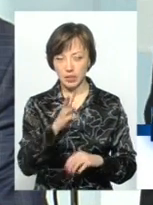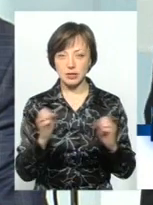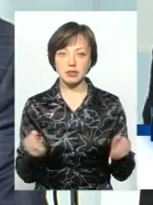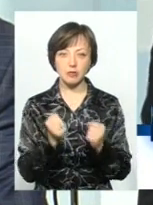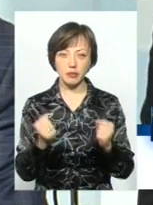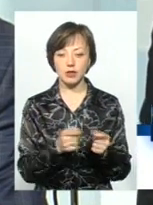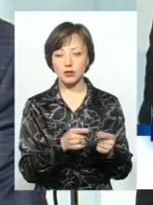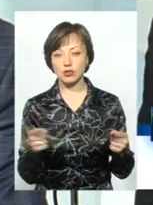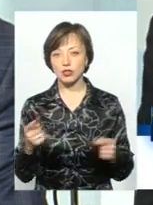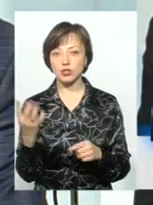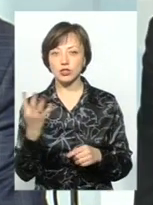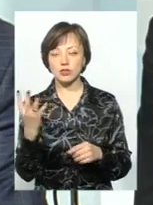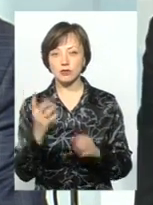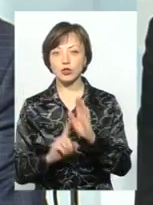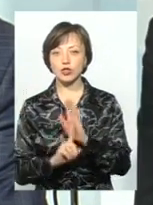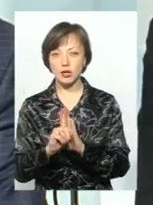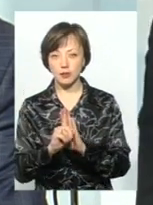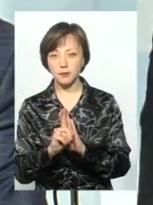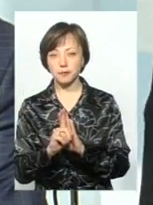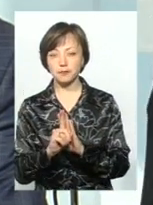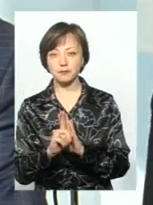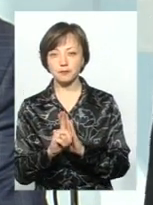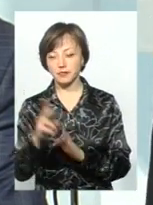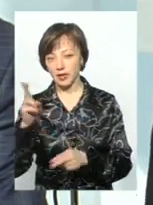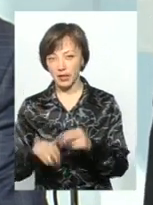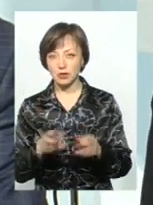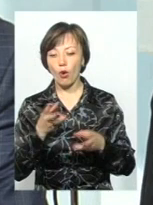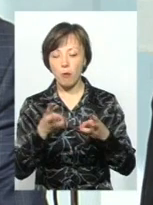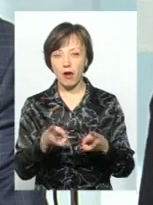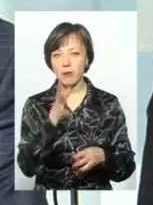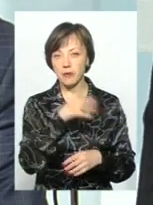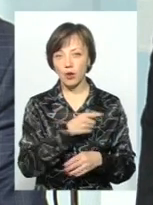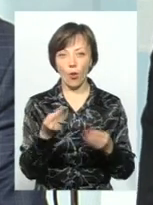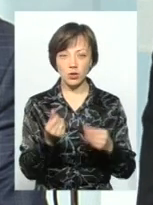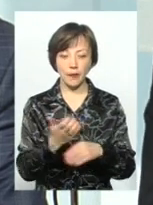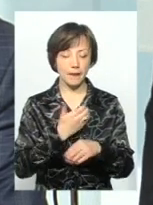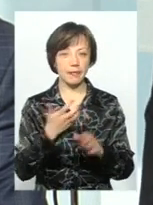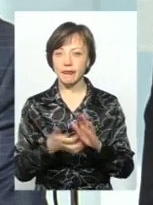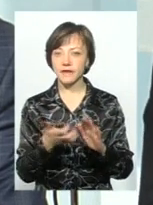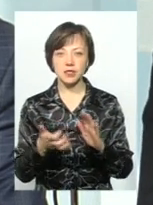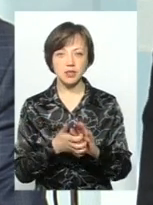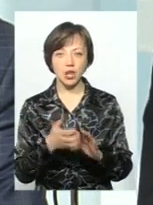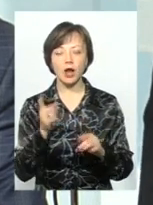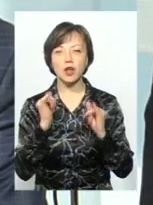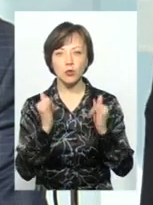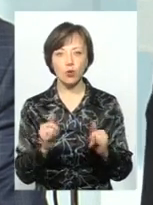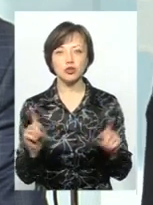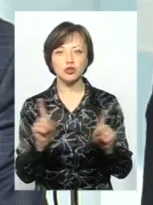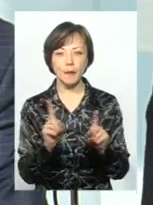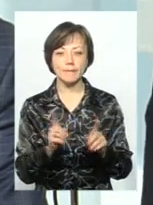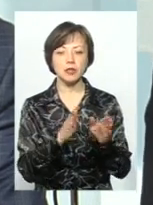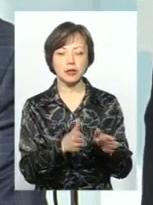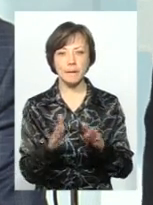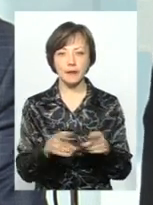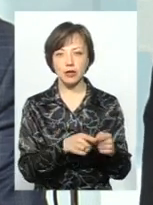і четвертий квартал початку опалювального періоду. Тобто кошти приходять, нам їх не вистачає. Не вистачає для цього, щоб стабільно